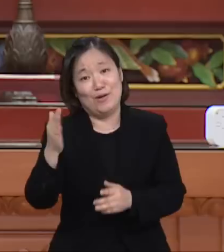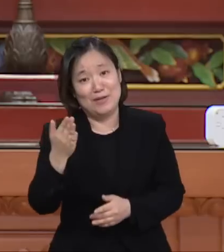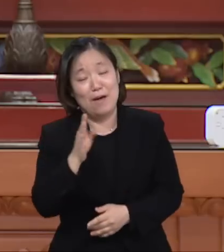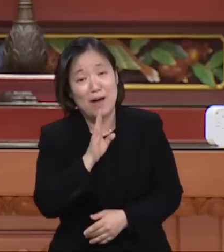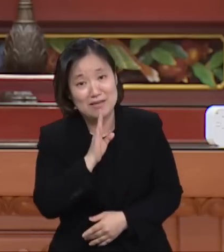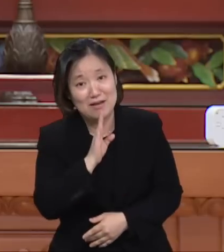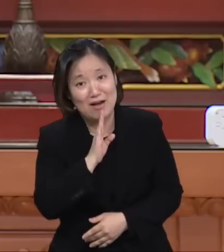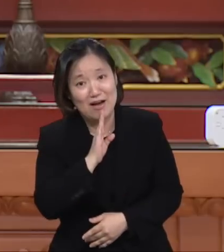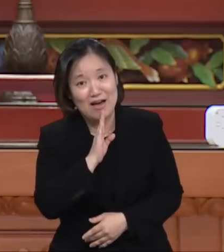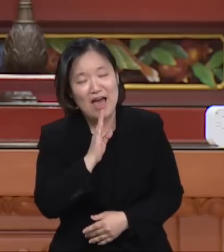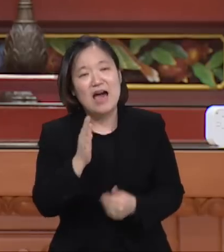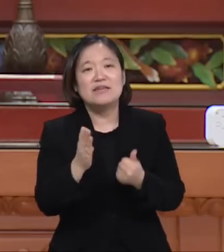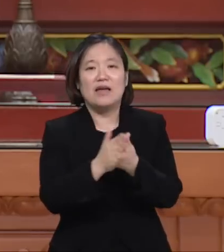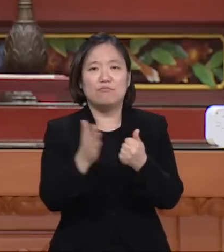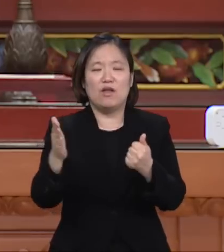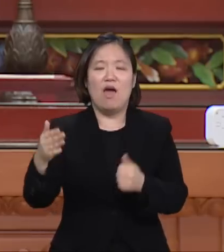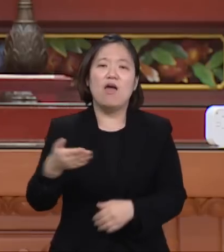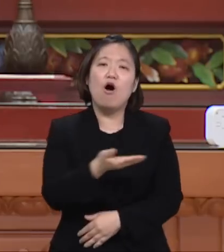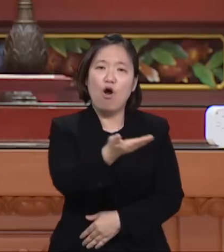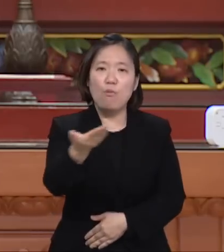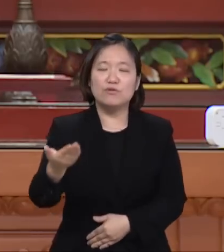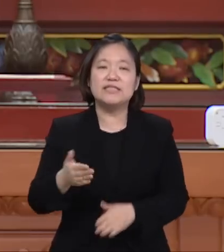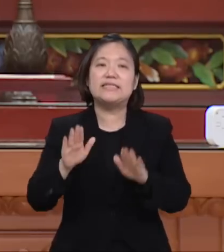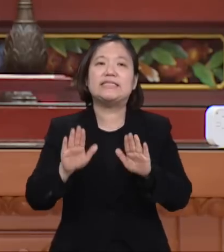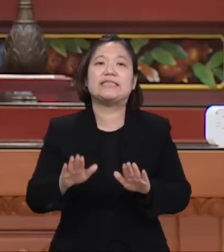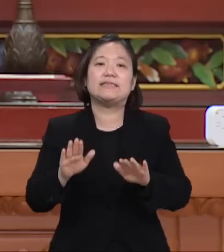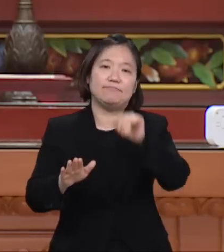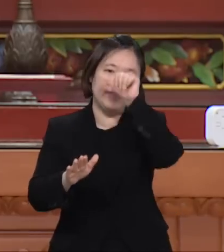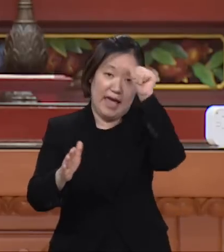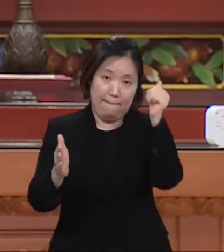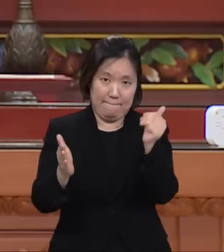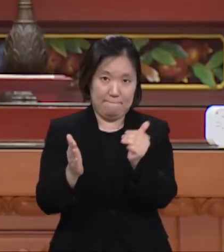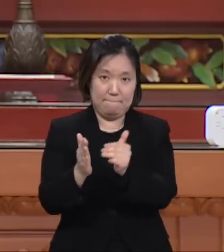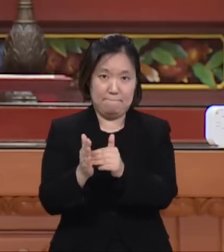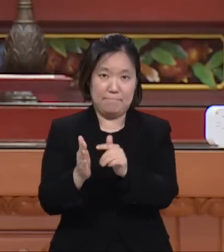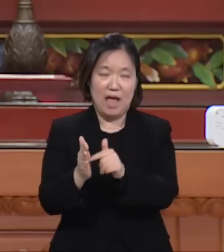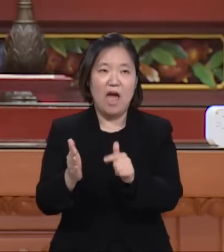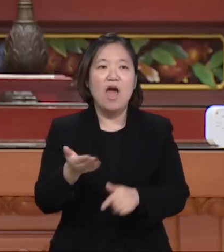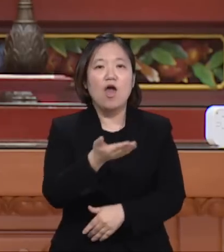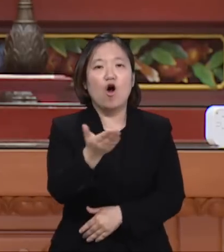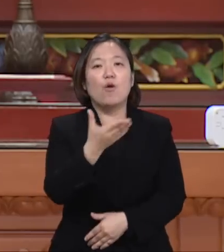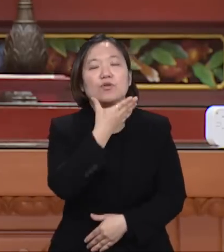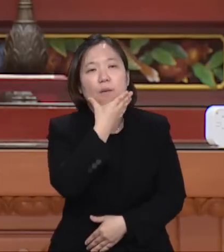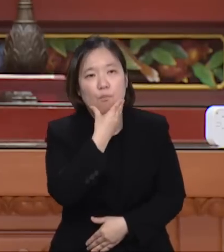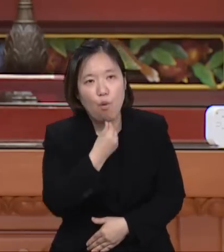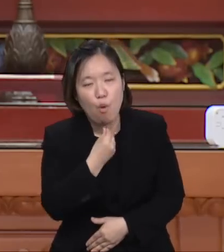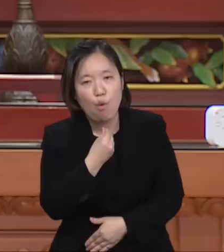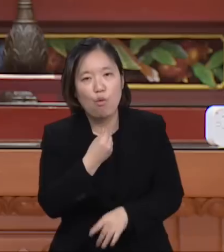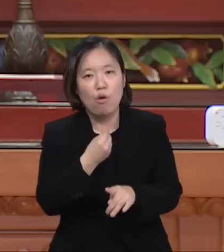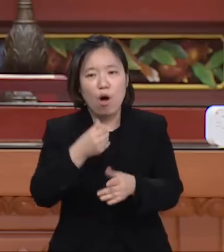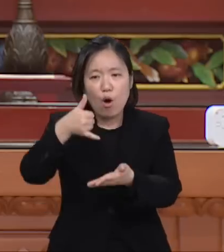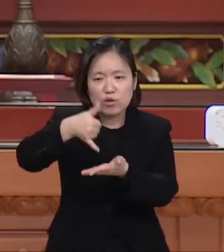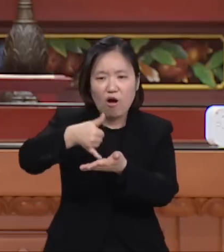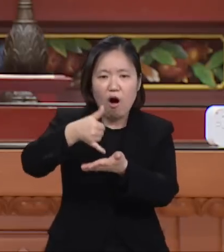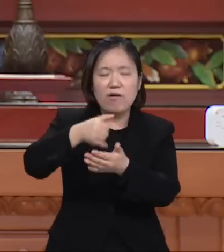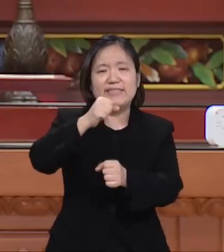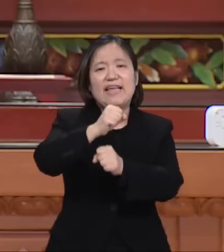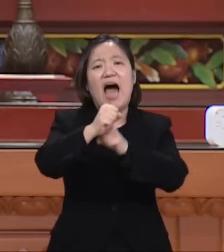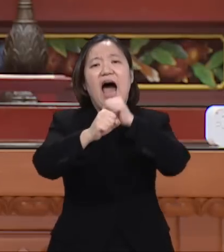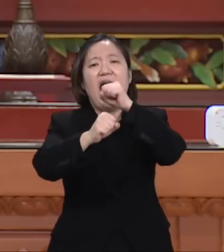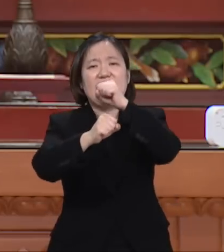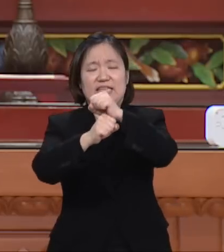이번 생 여러분들의 복과 선업과 공덕을 닦는 마음으로